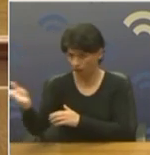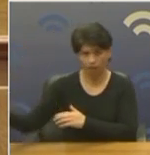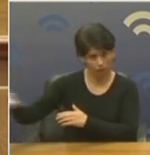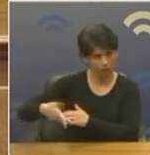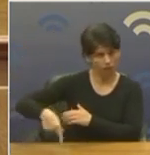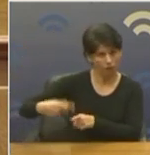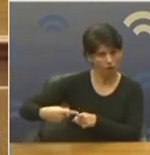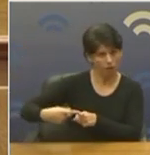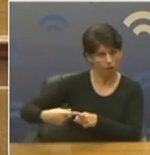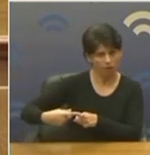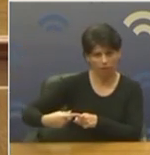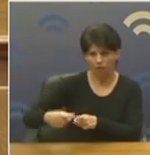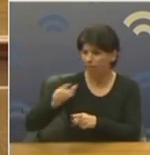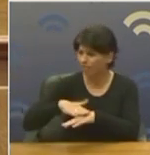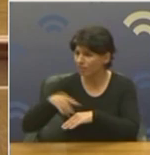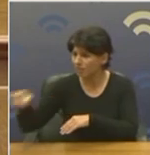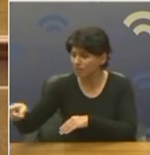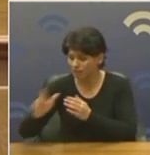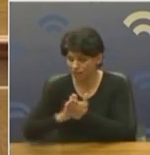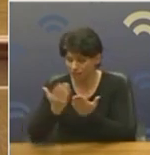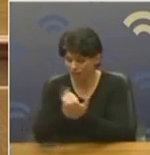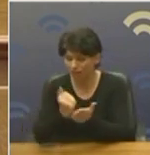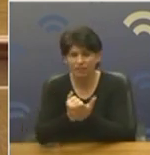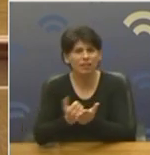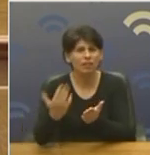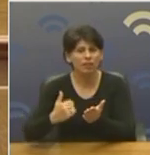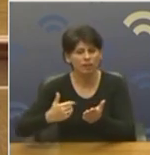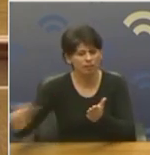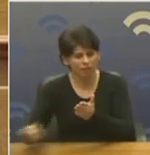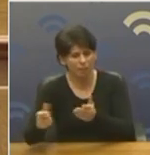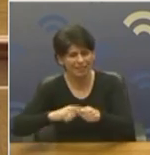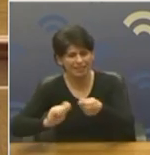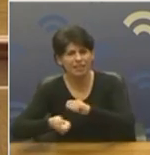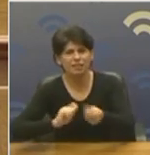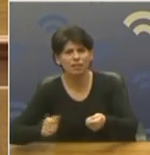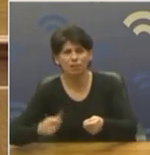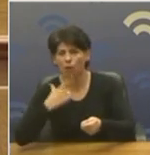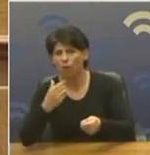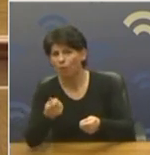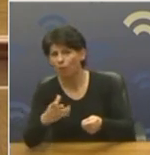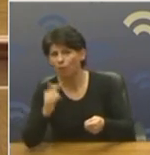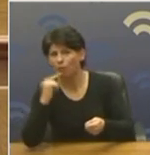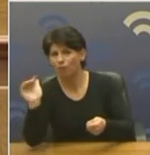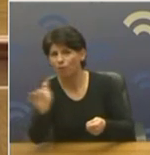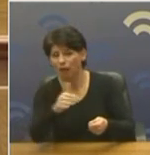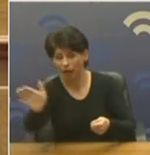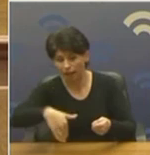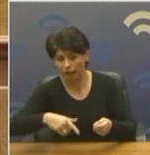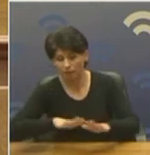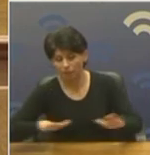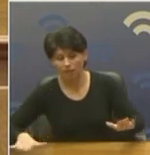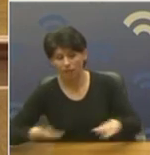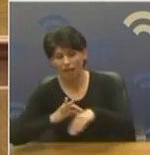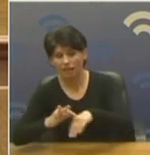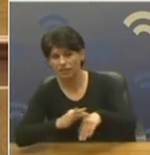δεύτερον εσείς, αυτά δεν έχουν χαρτιά, δεν έχουν διαβατήρια. Τα πετάνε, τα σκίζουν. Πόσους καλείτε εδώ μέσα και τους λέτε ελάτε εδώ, τα ασυνόδευτα παιδιά.